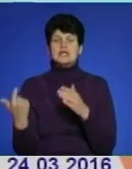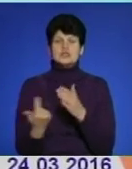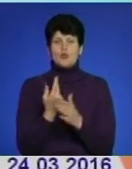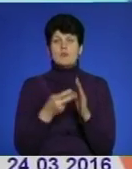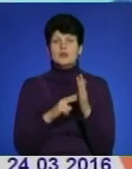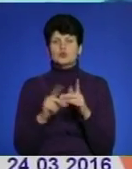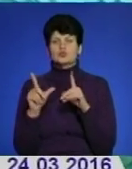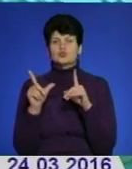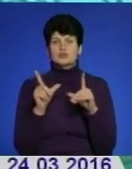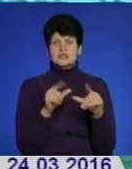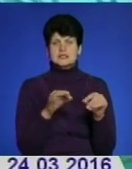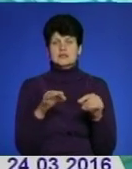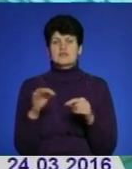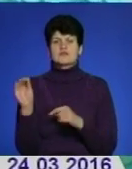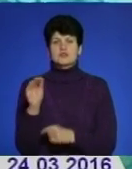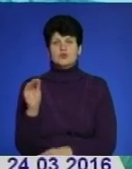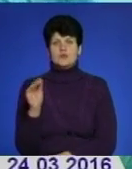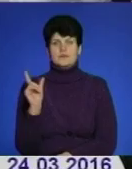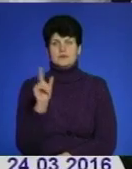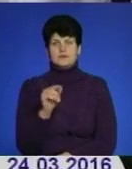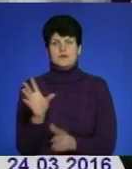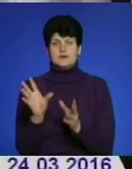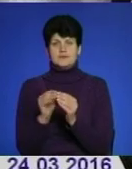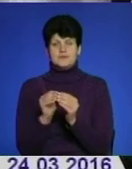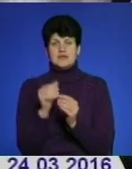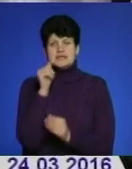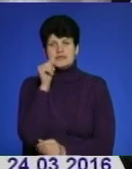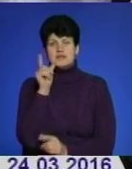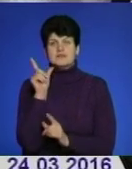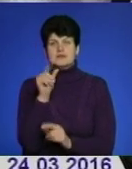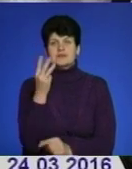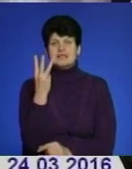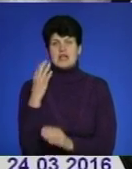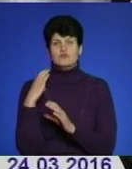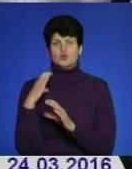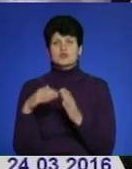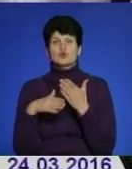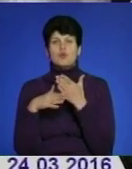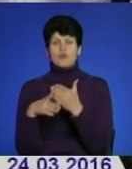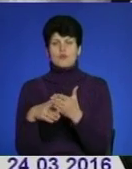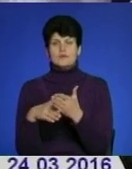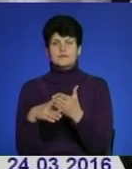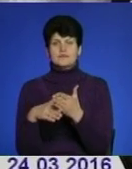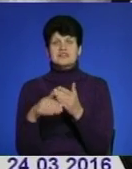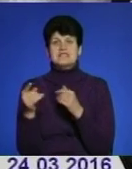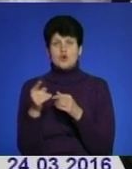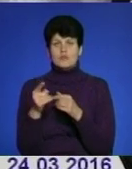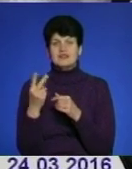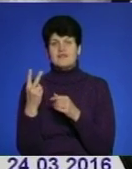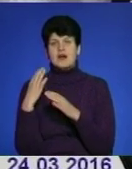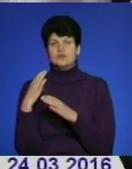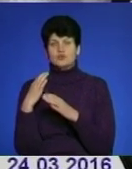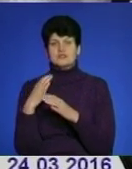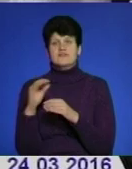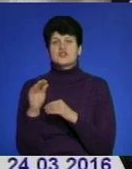планують поїздку з «Автомайданом» Житомира. Завтра веземо 3 автобуси допомоги, автобус від Тернополя і 2 автобуси